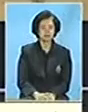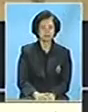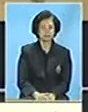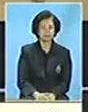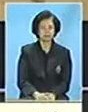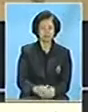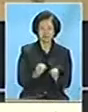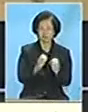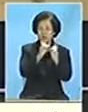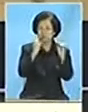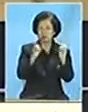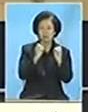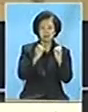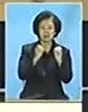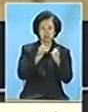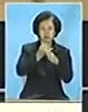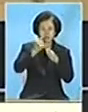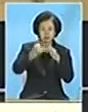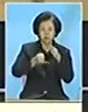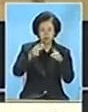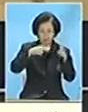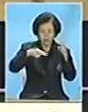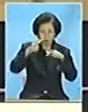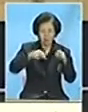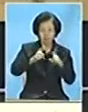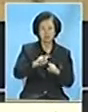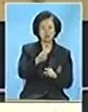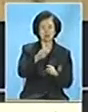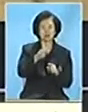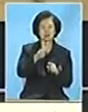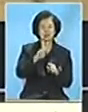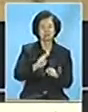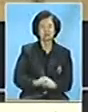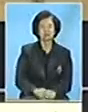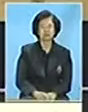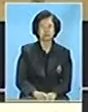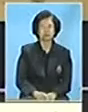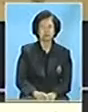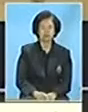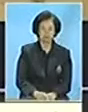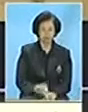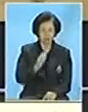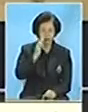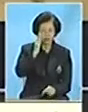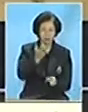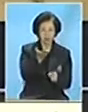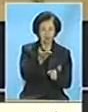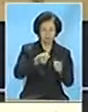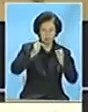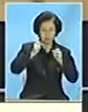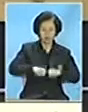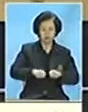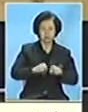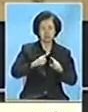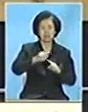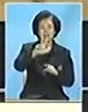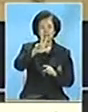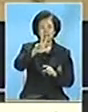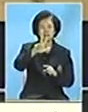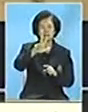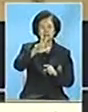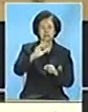ถ้าไม่มีถือว่าจบการพิจารณาในวาระที่2นะคะต่อไปจะเป็นการขอมติในวาระที่3ค่ะ